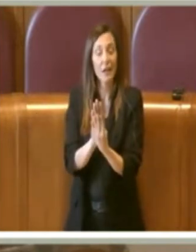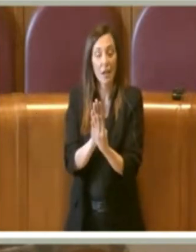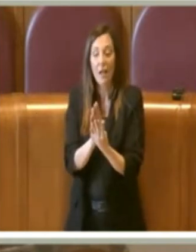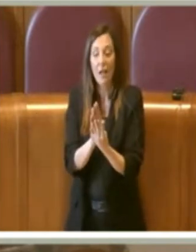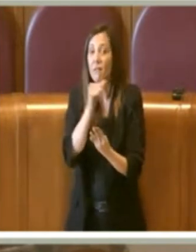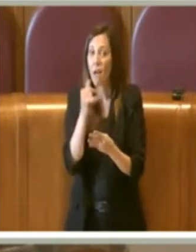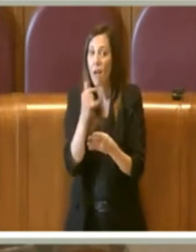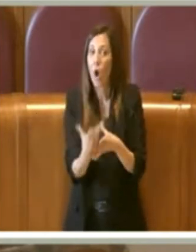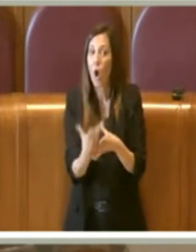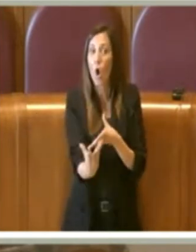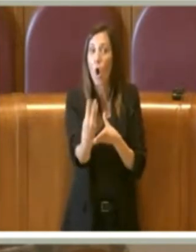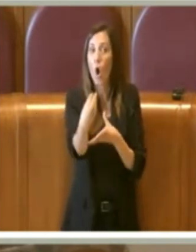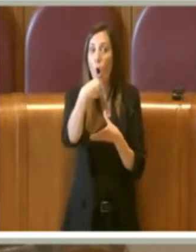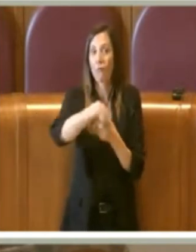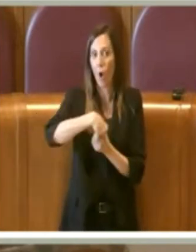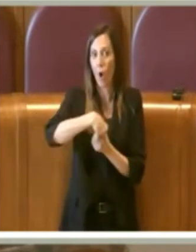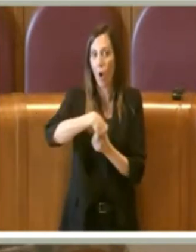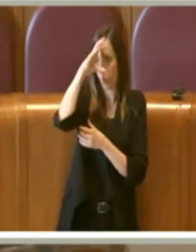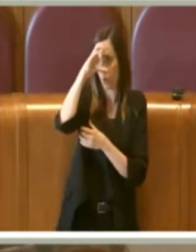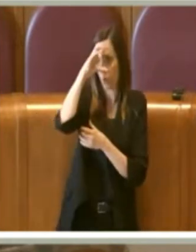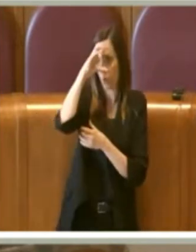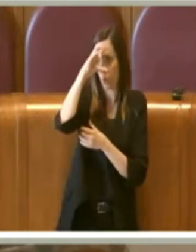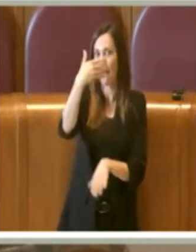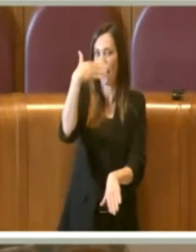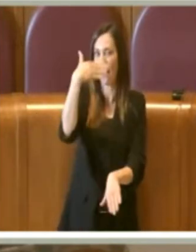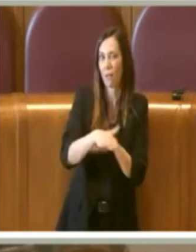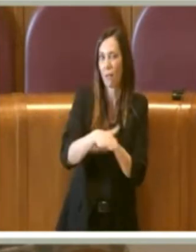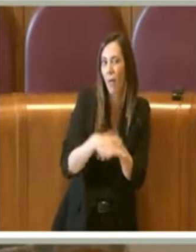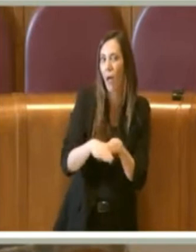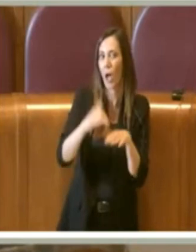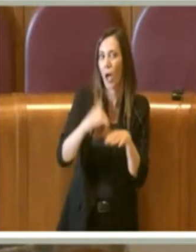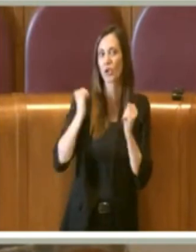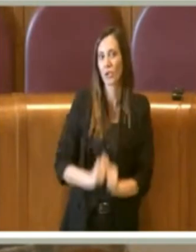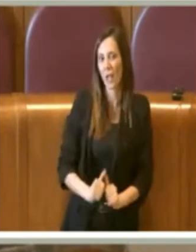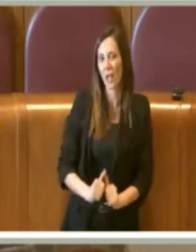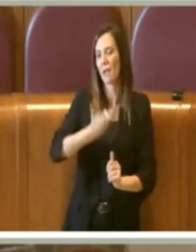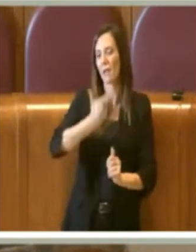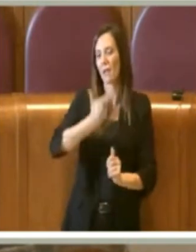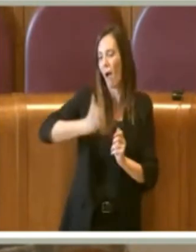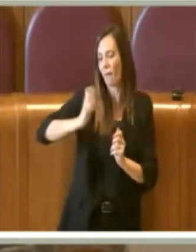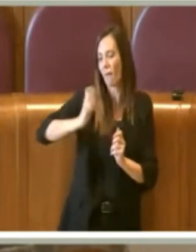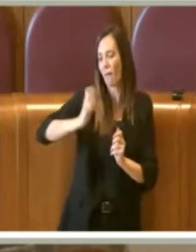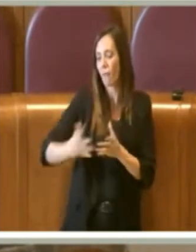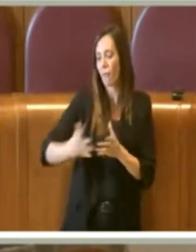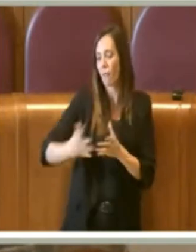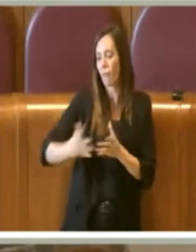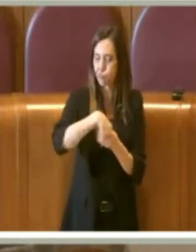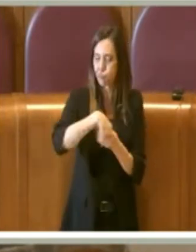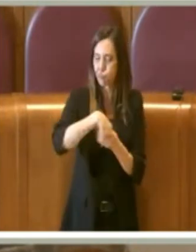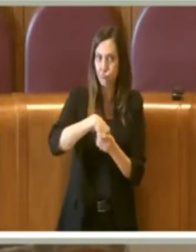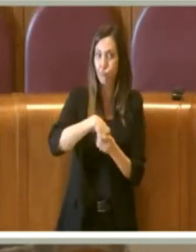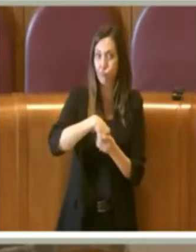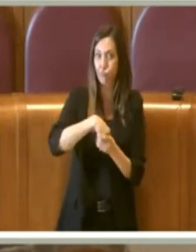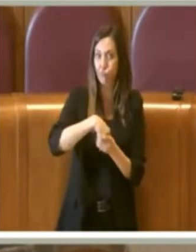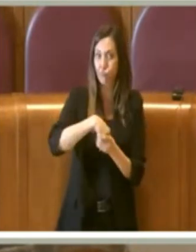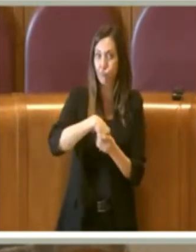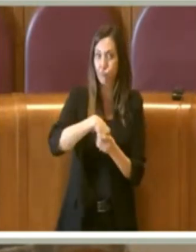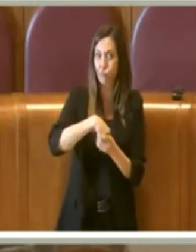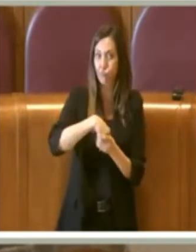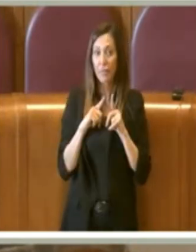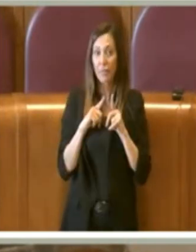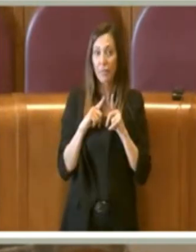coinvolgere le università gli esperti i cittadini e così via perché sicuramente ci porta ci potrà portare